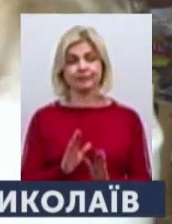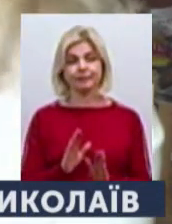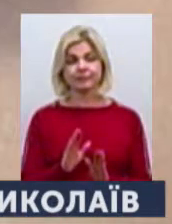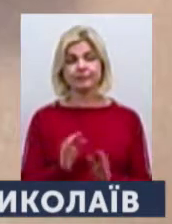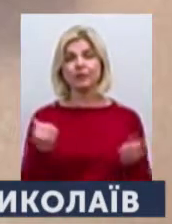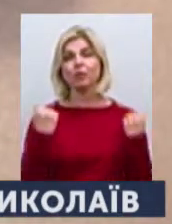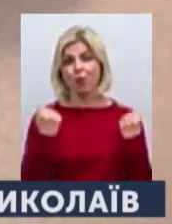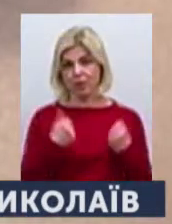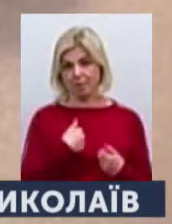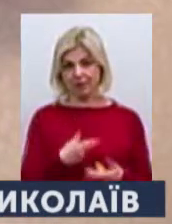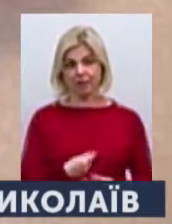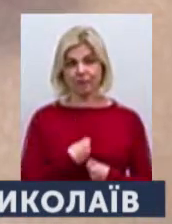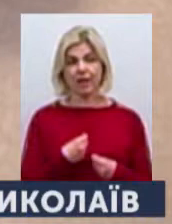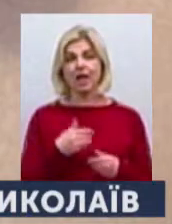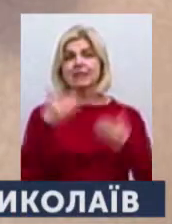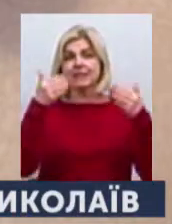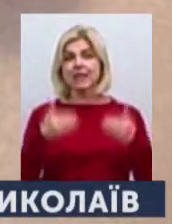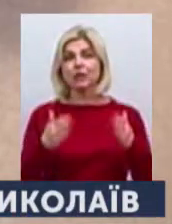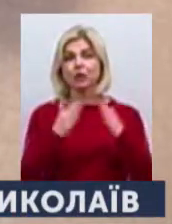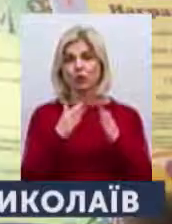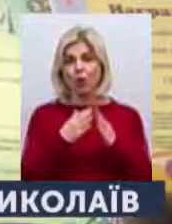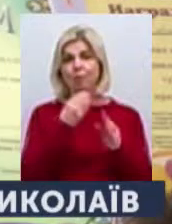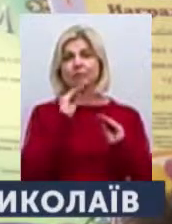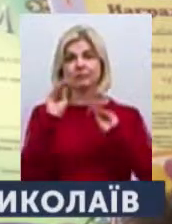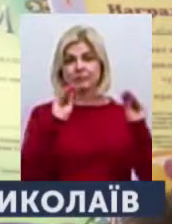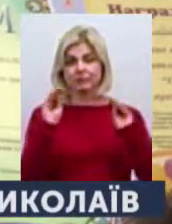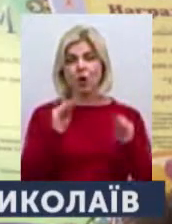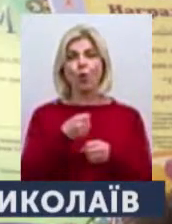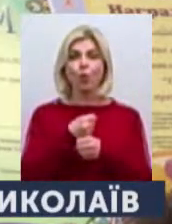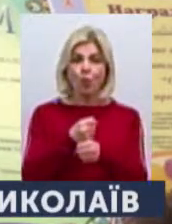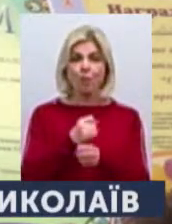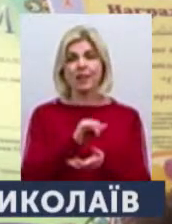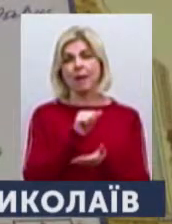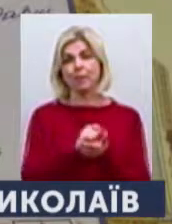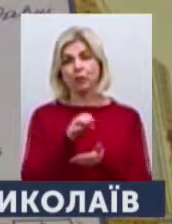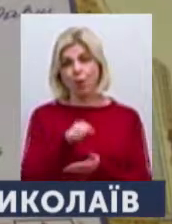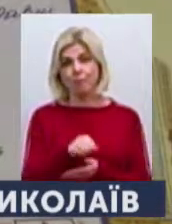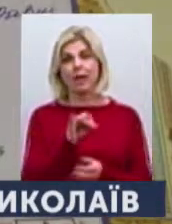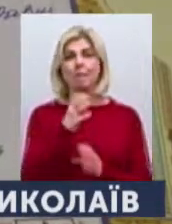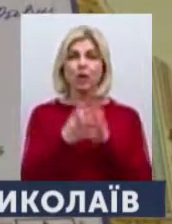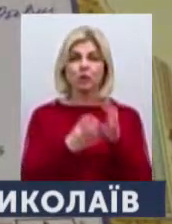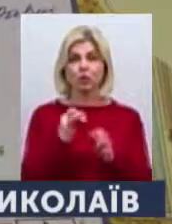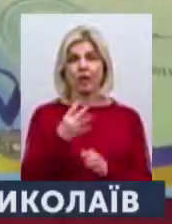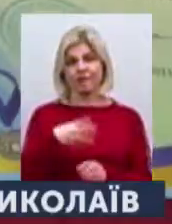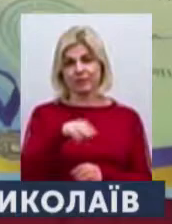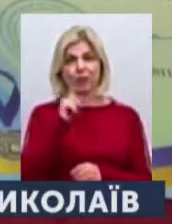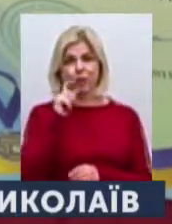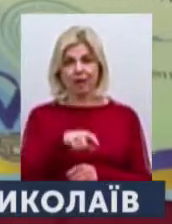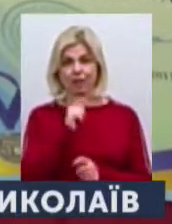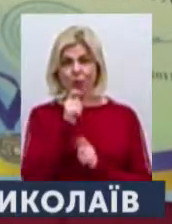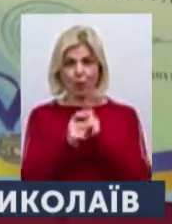надихає. Стіни домівки спортсменів прикрашають кубки та дипломи. Серед них як міжнародні, так і всеукраїнські